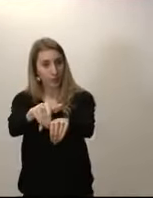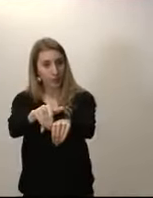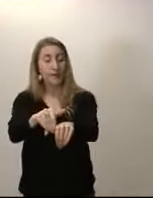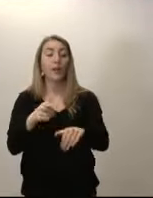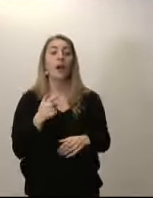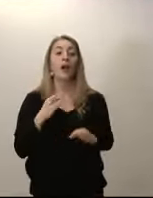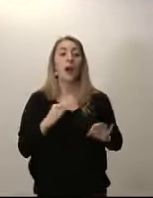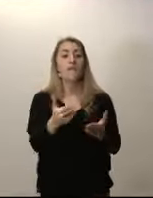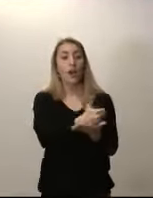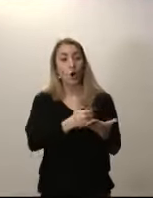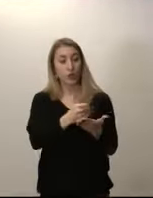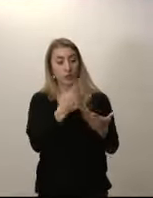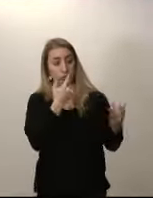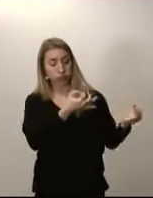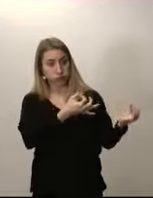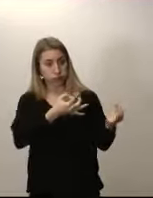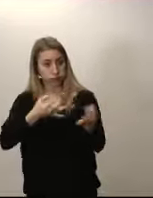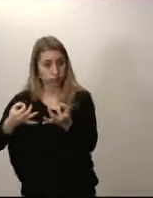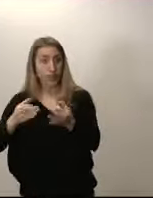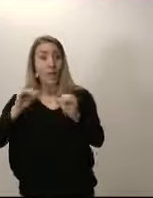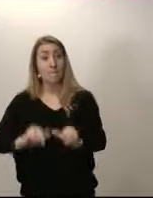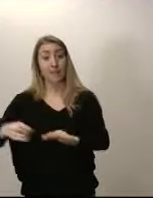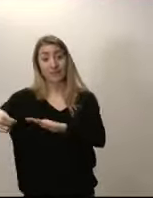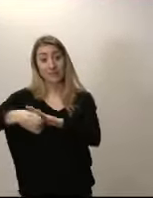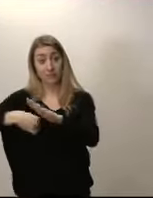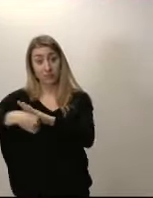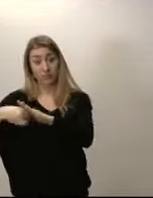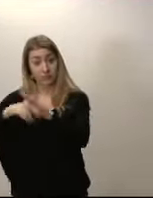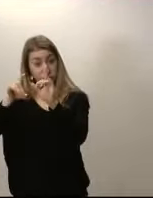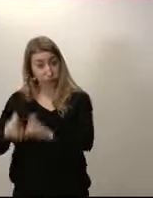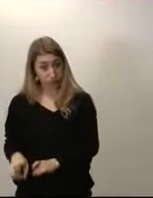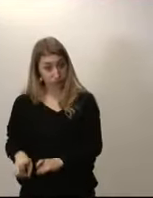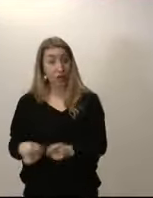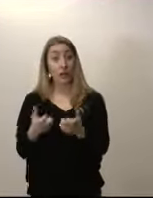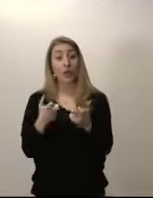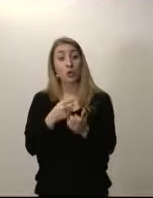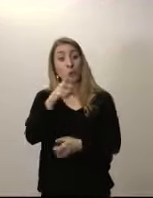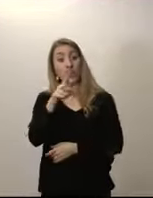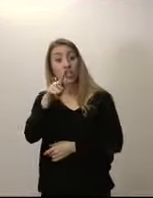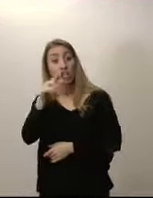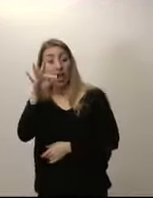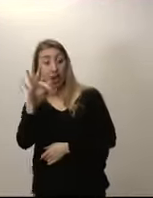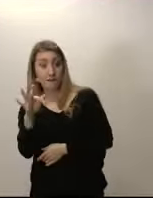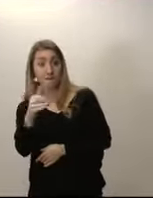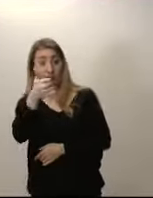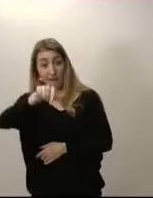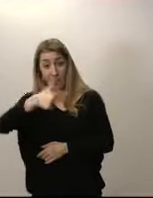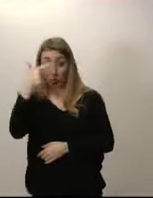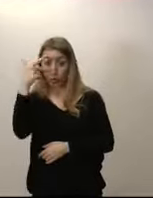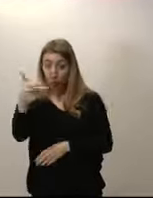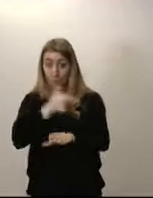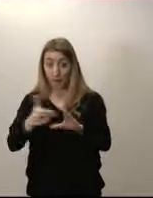stables, malgré une baisse significative des dotations. Et je rappelle, la DGF est baissée de 1,3 million d'euros par